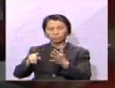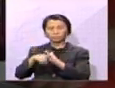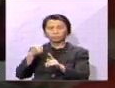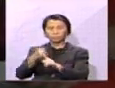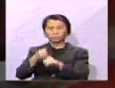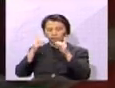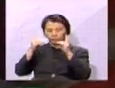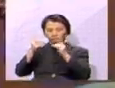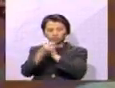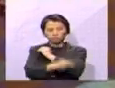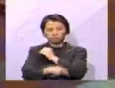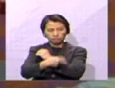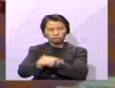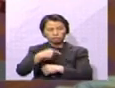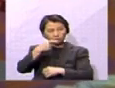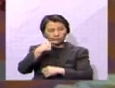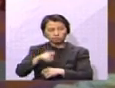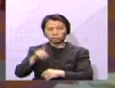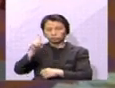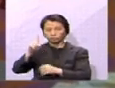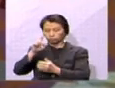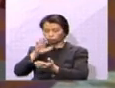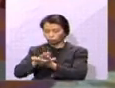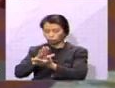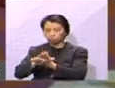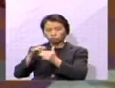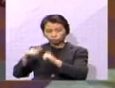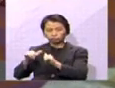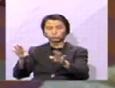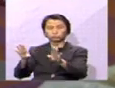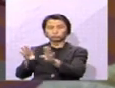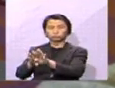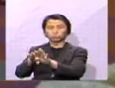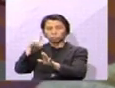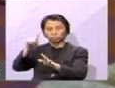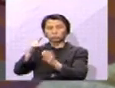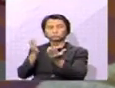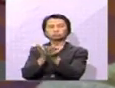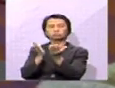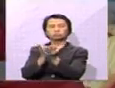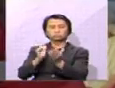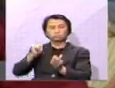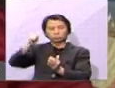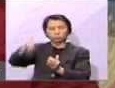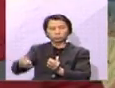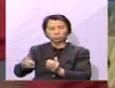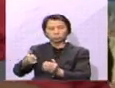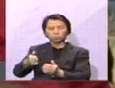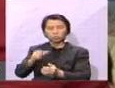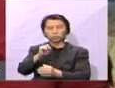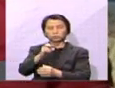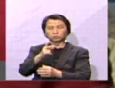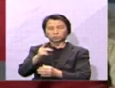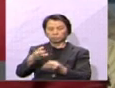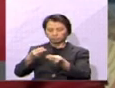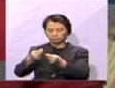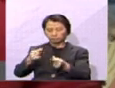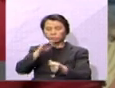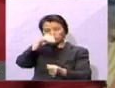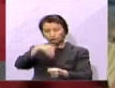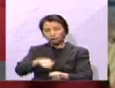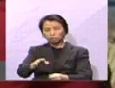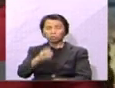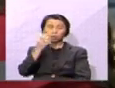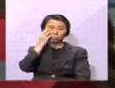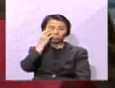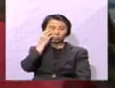shfruddin Ali Husin berkata sebuah sekolah masih lagi ditutup untuk sesi pembelajaran esok iaitu di SK pasir gajah